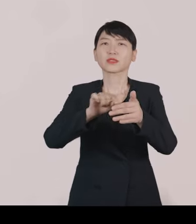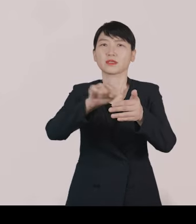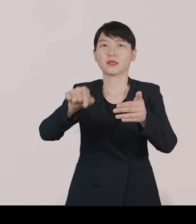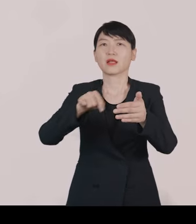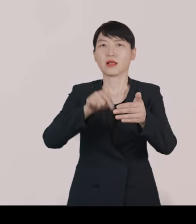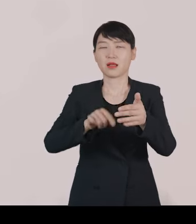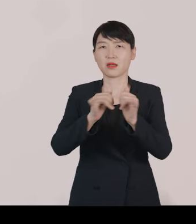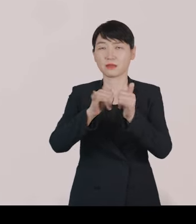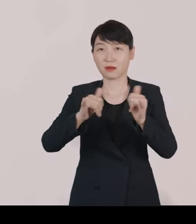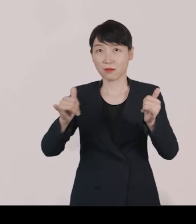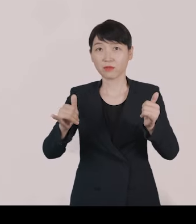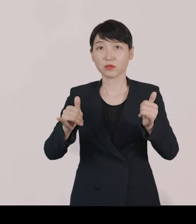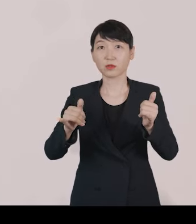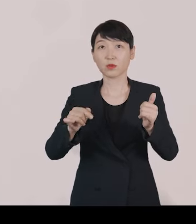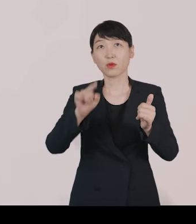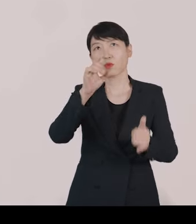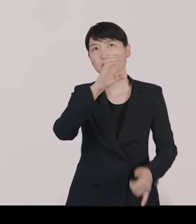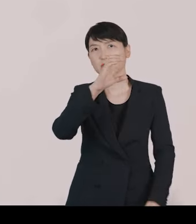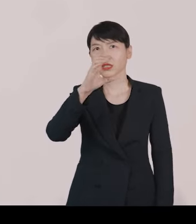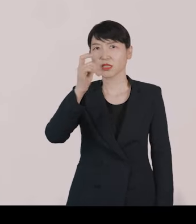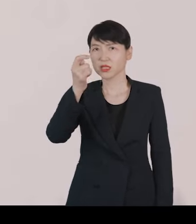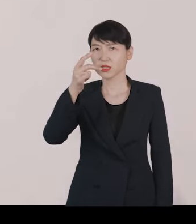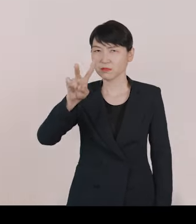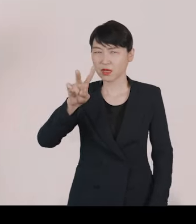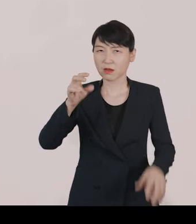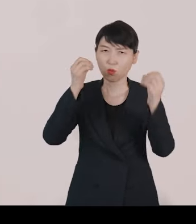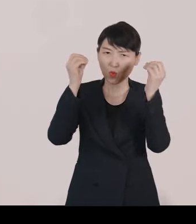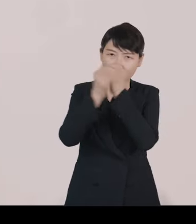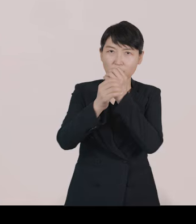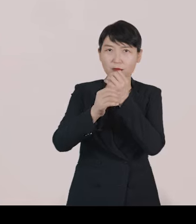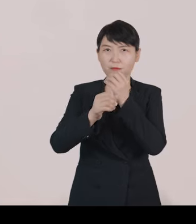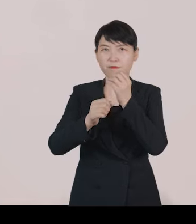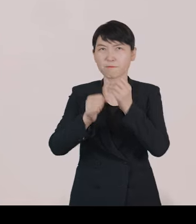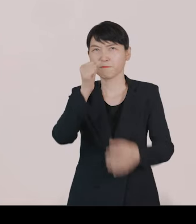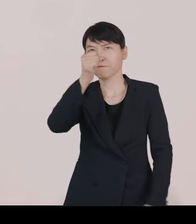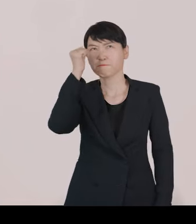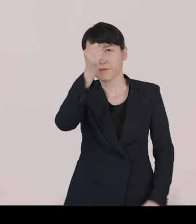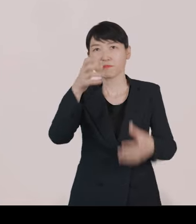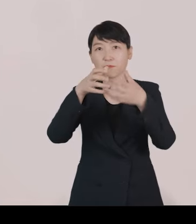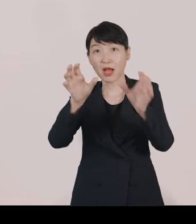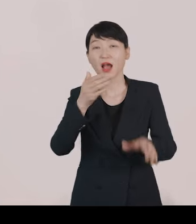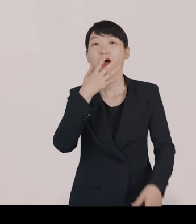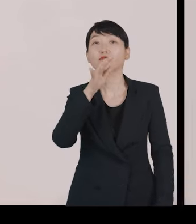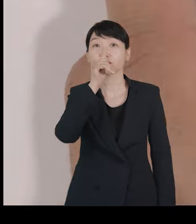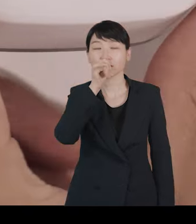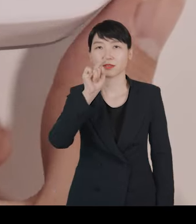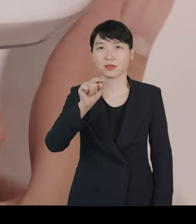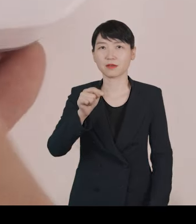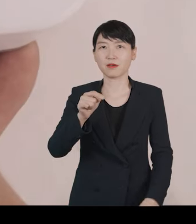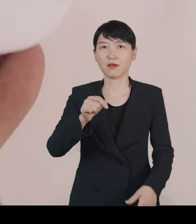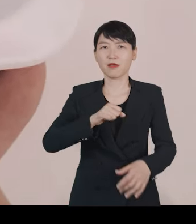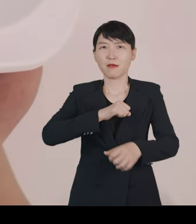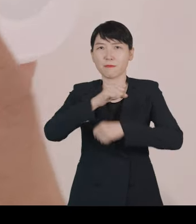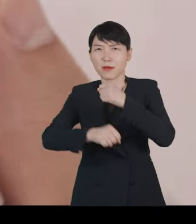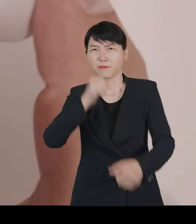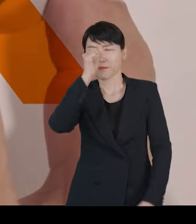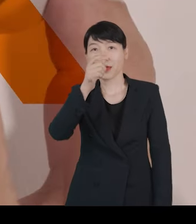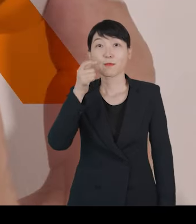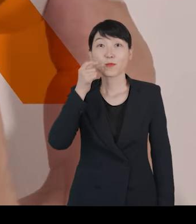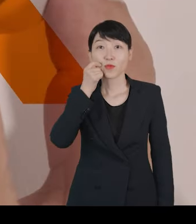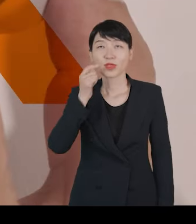주의하셔야 할 사항으로는 시설 입소자분들이 CCTV로 오해하고 훼손하는 경우가 있어 만지거나